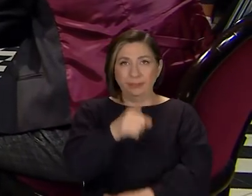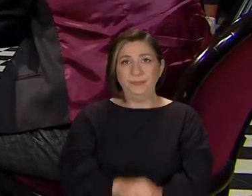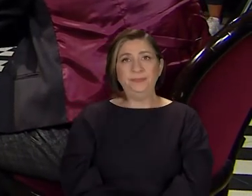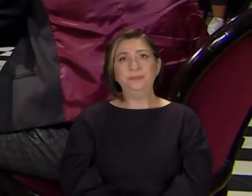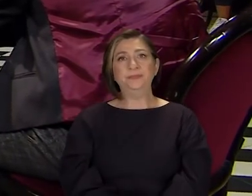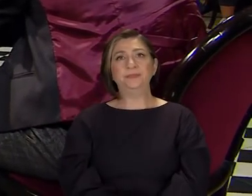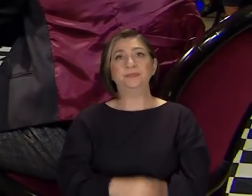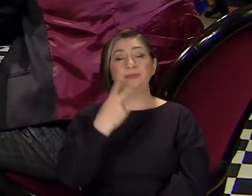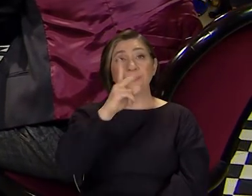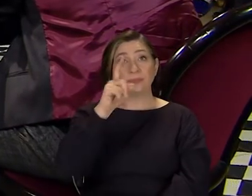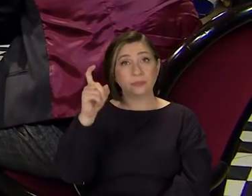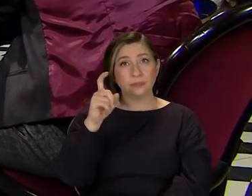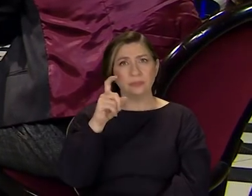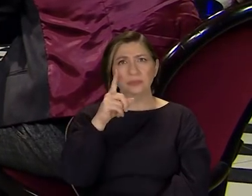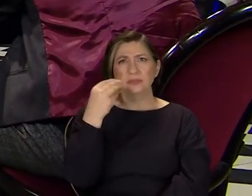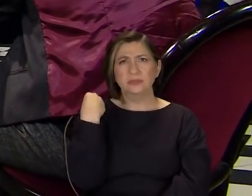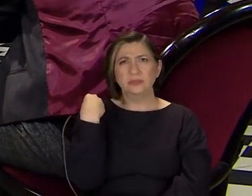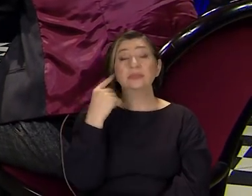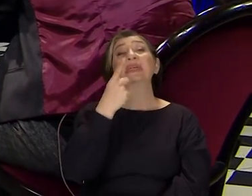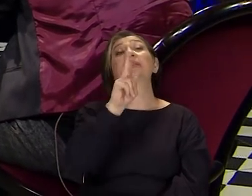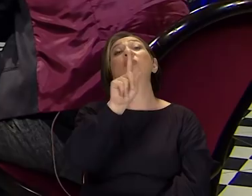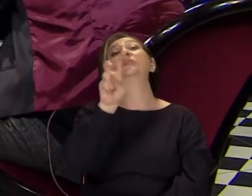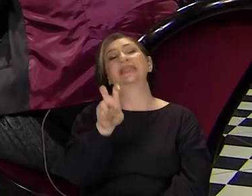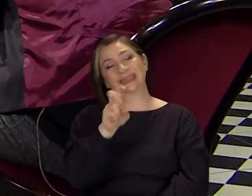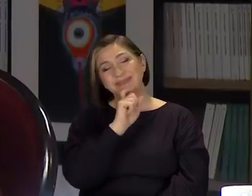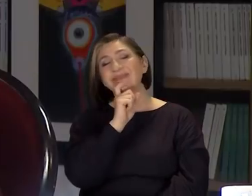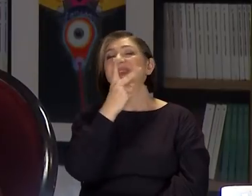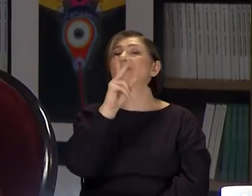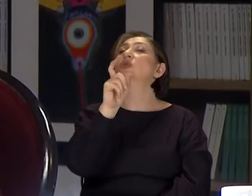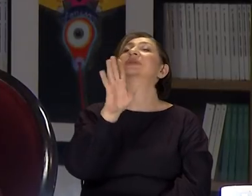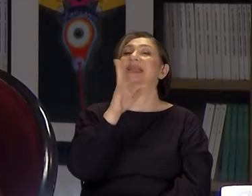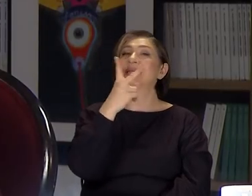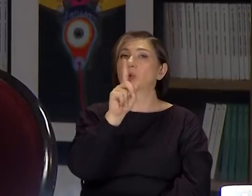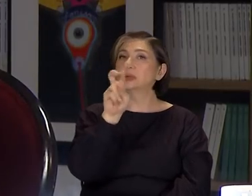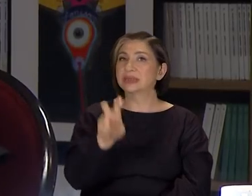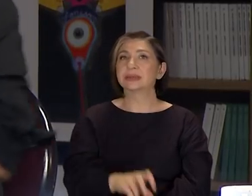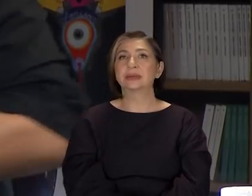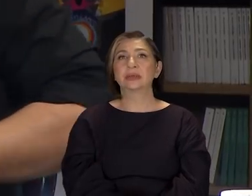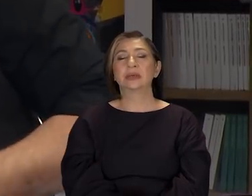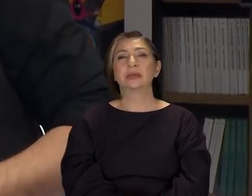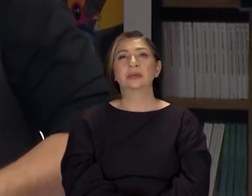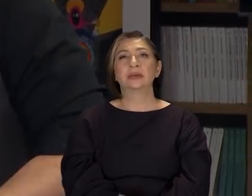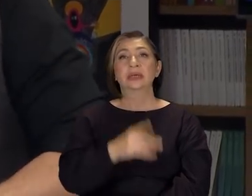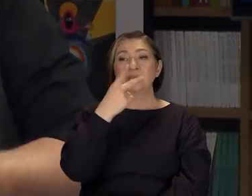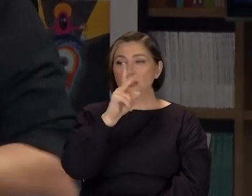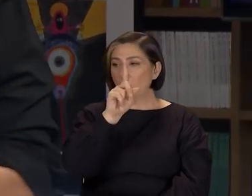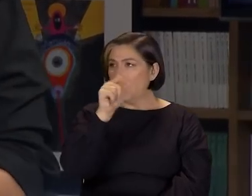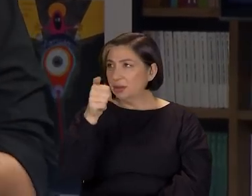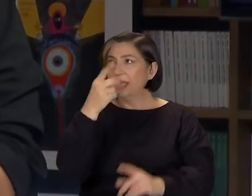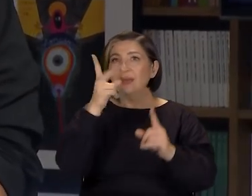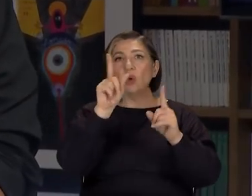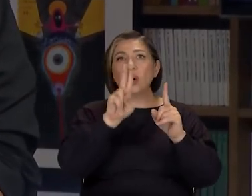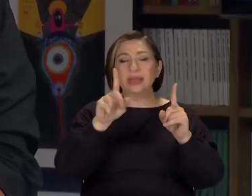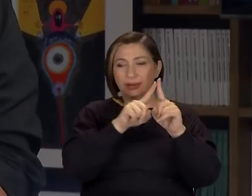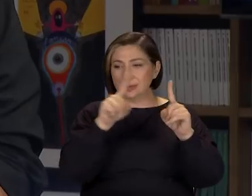Evet. 2019. Niye bu kitap? 2018 öyle aslında. Mi? Pardon, ben de öyle. Ya ben aslında 2016'dan 2017'den